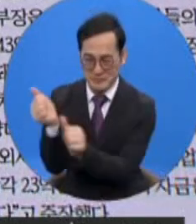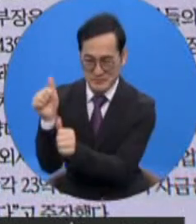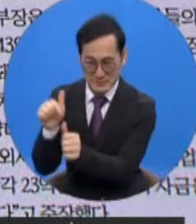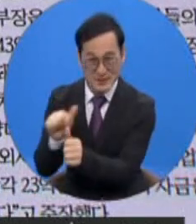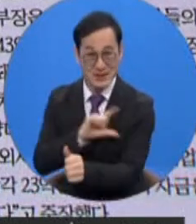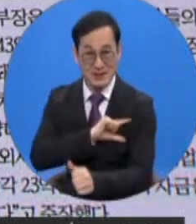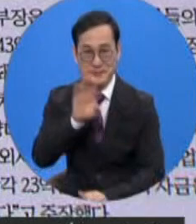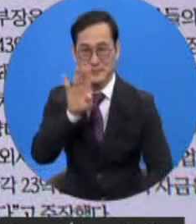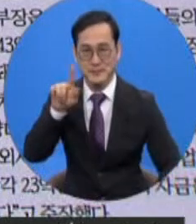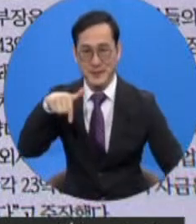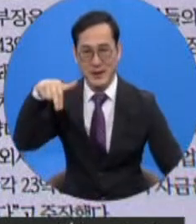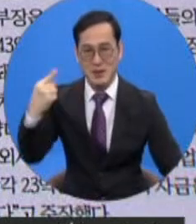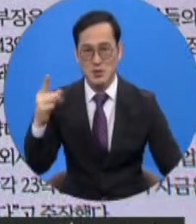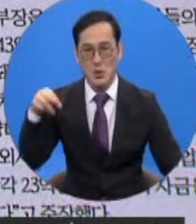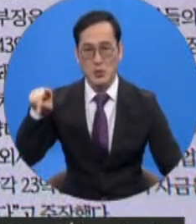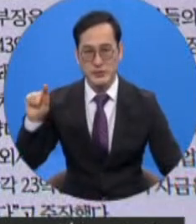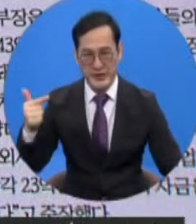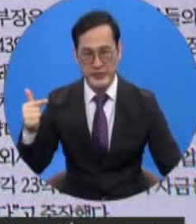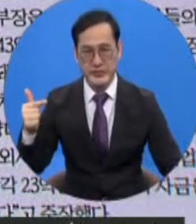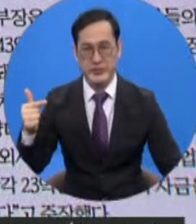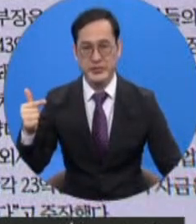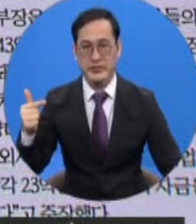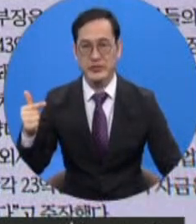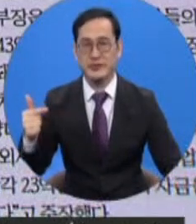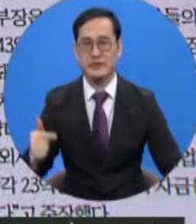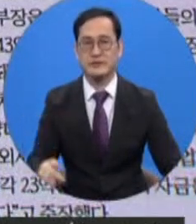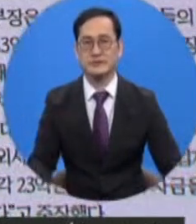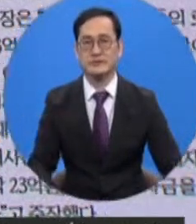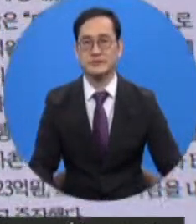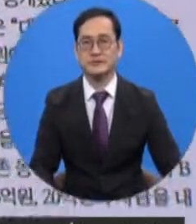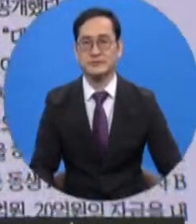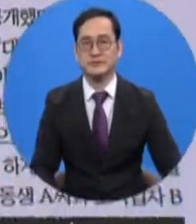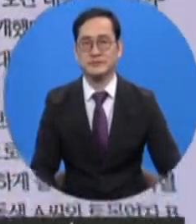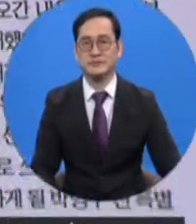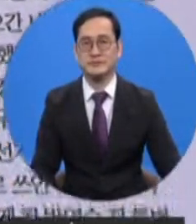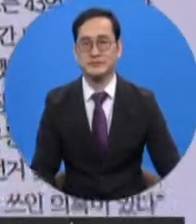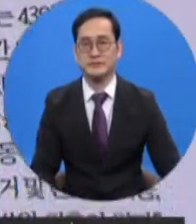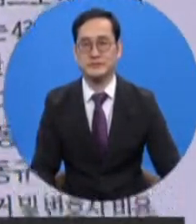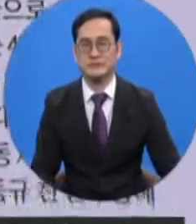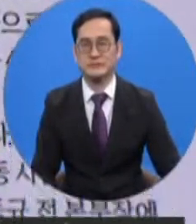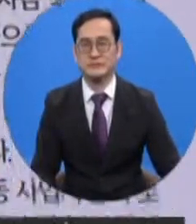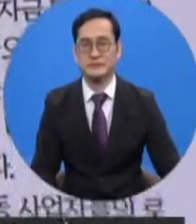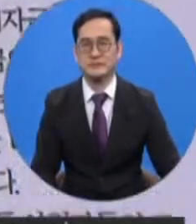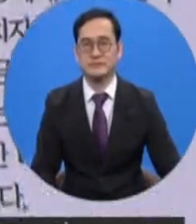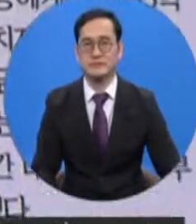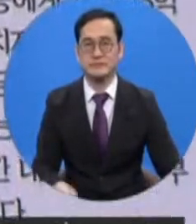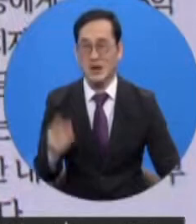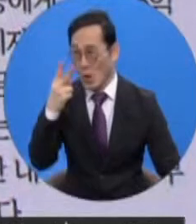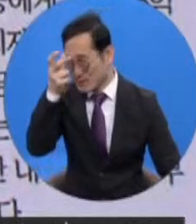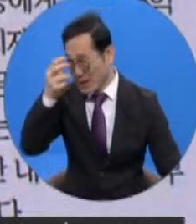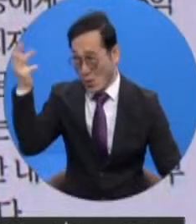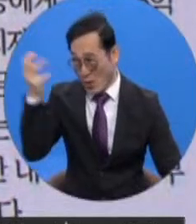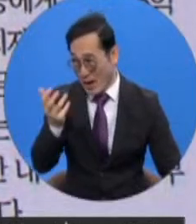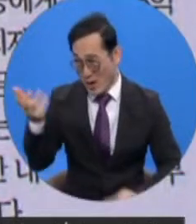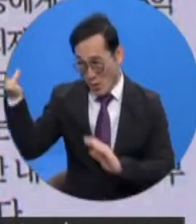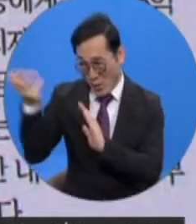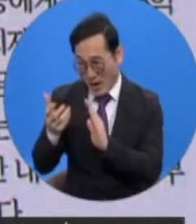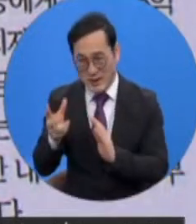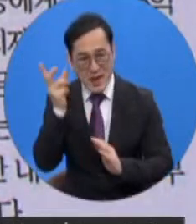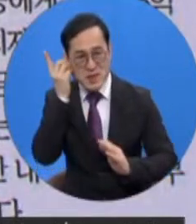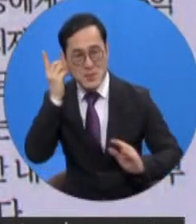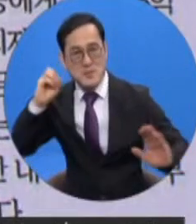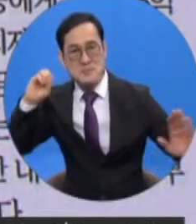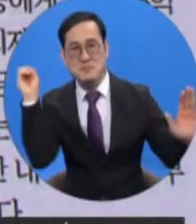백종선이다라고 주장을 했습니다. 그러면서 압수수색 당시에 던진 폰을 저 수행비서의